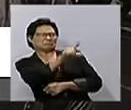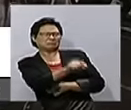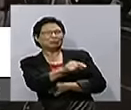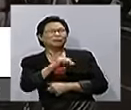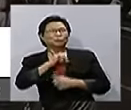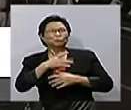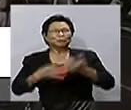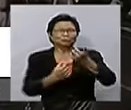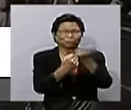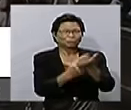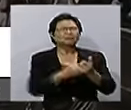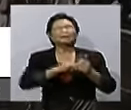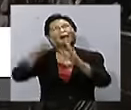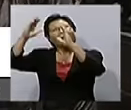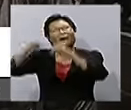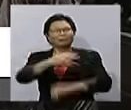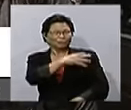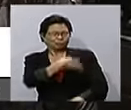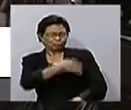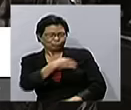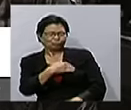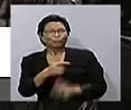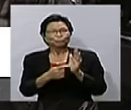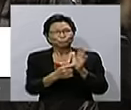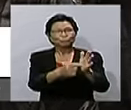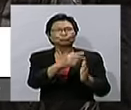saya berharap pasukan Croatia akan dapat menunjukkan